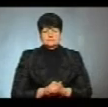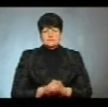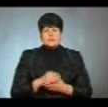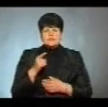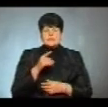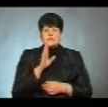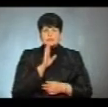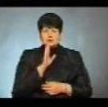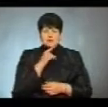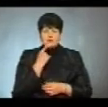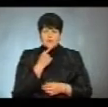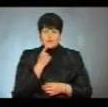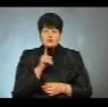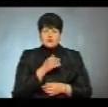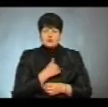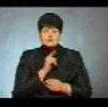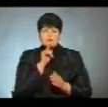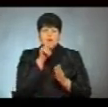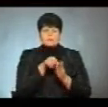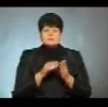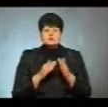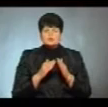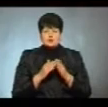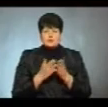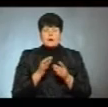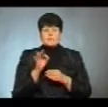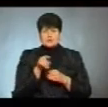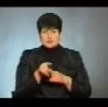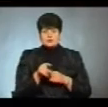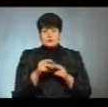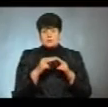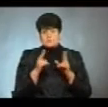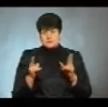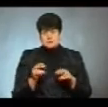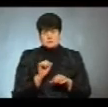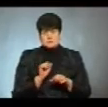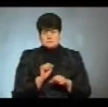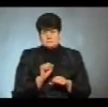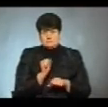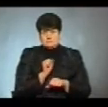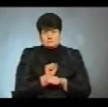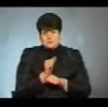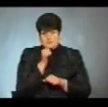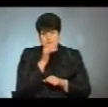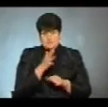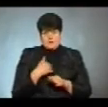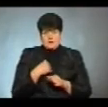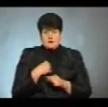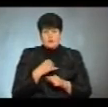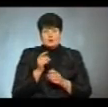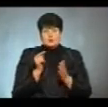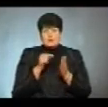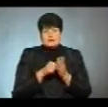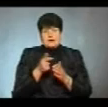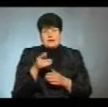Тернополянка Олена Добринська каже, хоче потрапити додому. Про те, що міст перекривають, не знала. Хочу попасти на глибоку, не можу перейти міст, і я